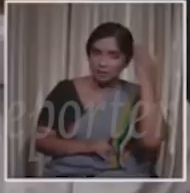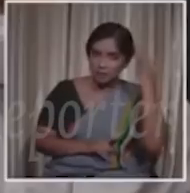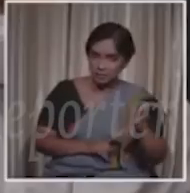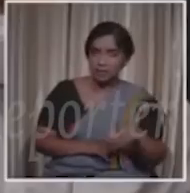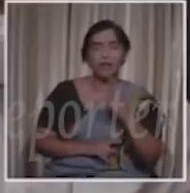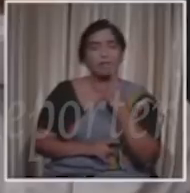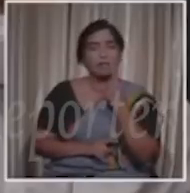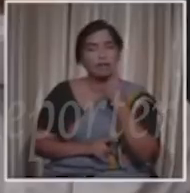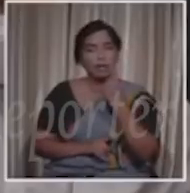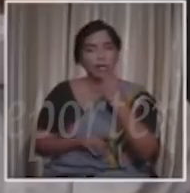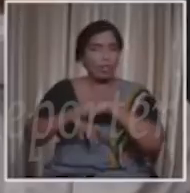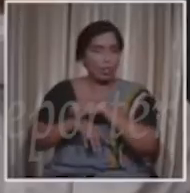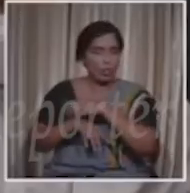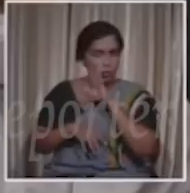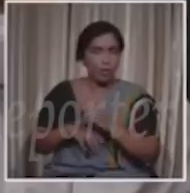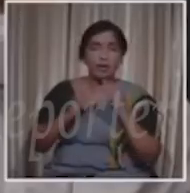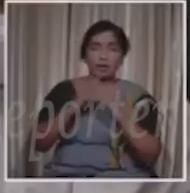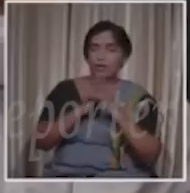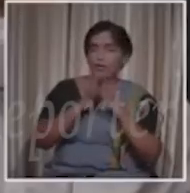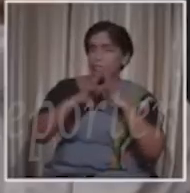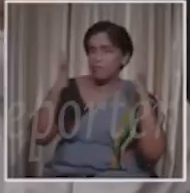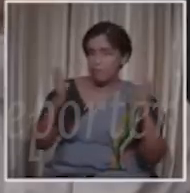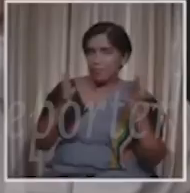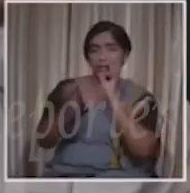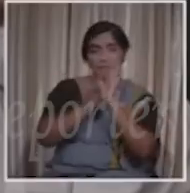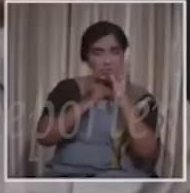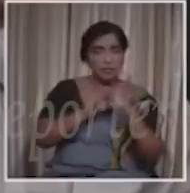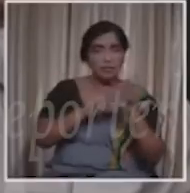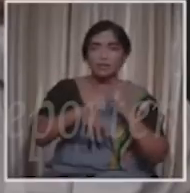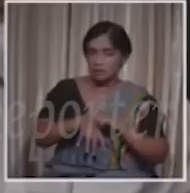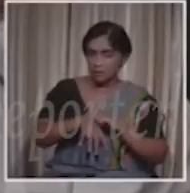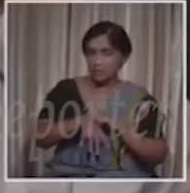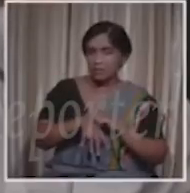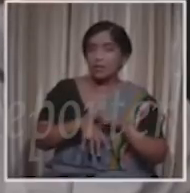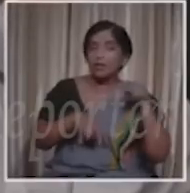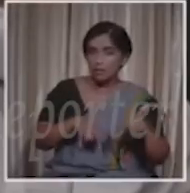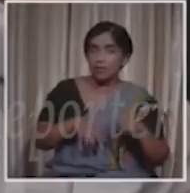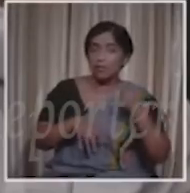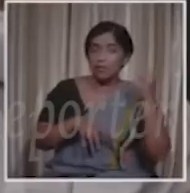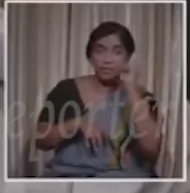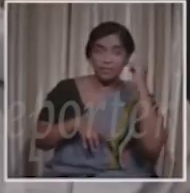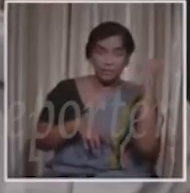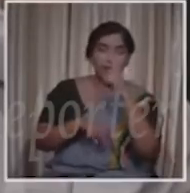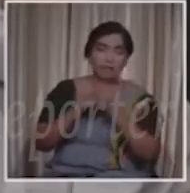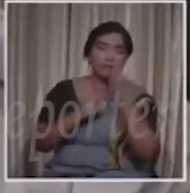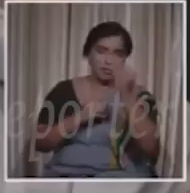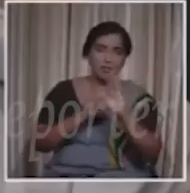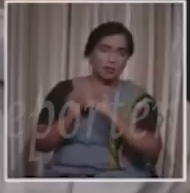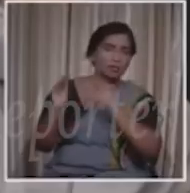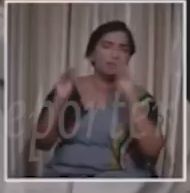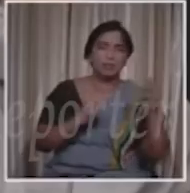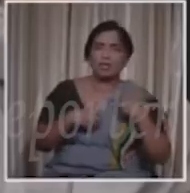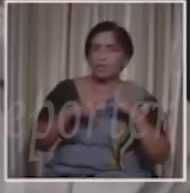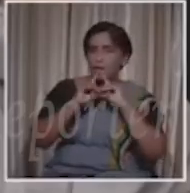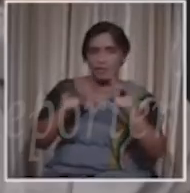වෙන යෝජනාව කෙසේ හෝ මං එතුමට කිව්වේ මම දන්න හැටියට මන්ත්‍රීවරු එක්කෙනෙක් මැරිලා තියෙනවා එක්කෙනෙක්